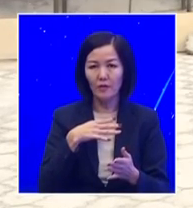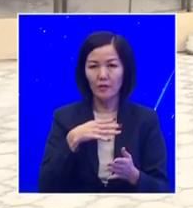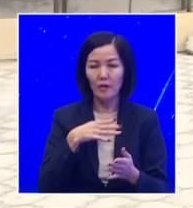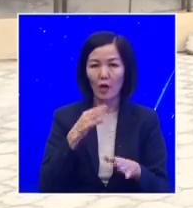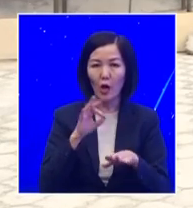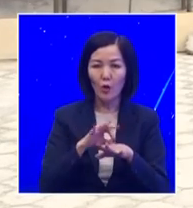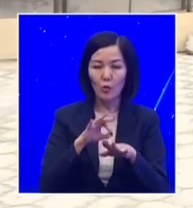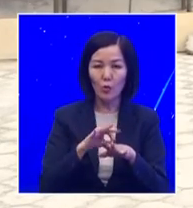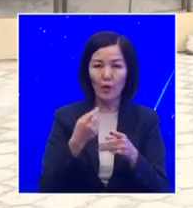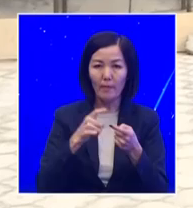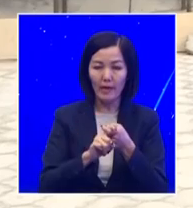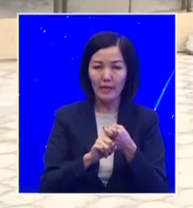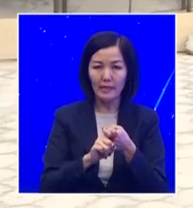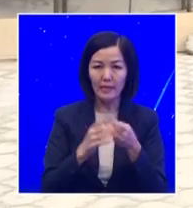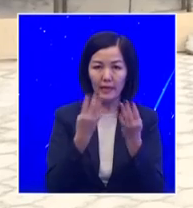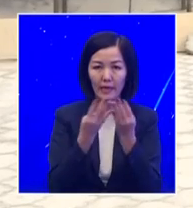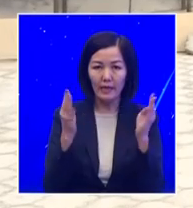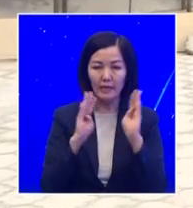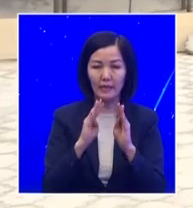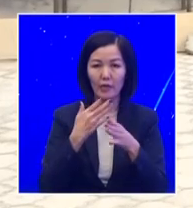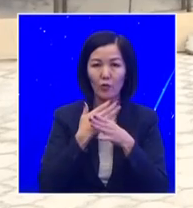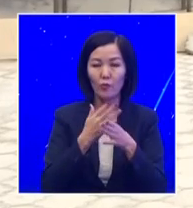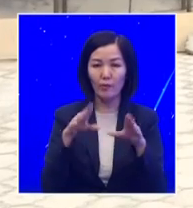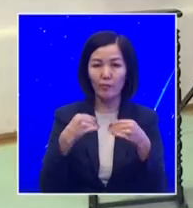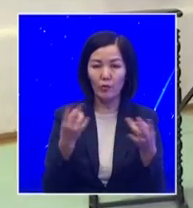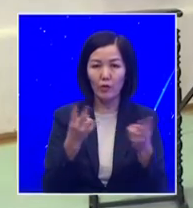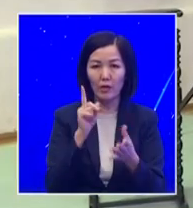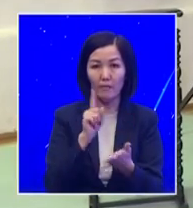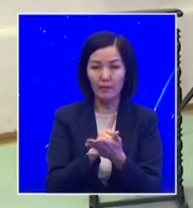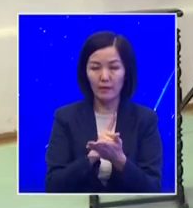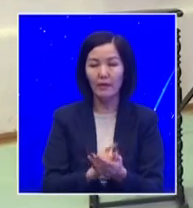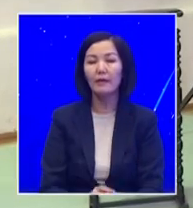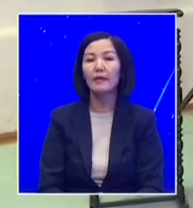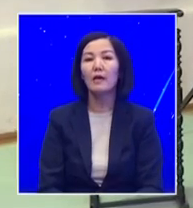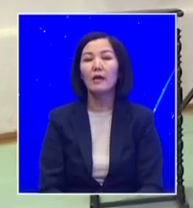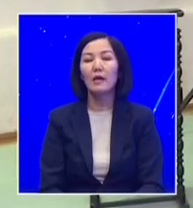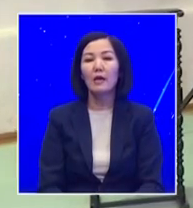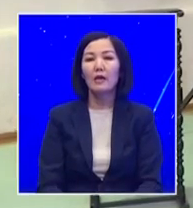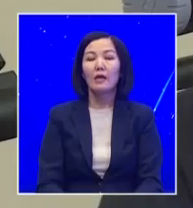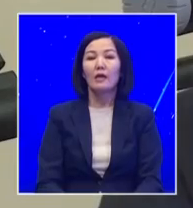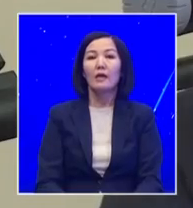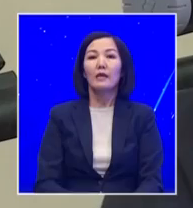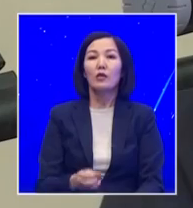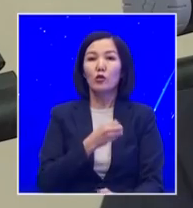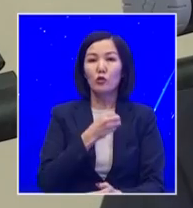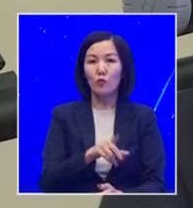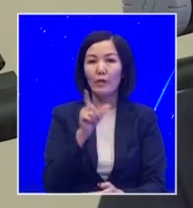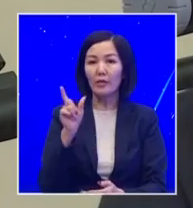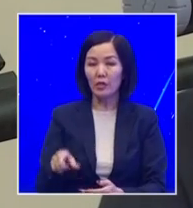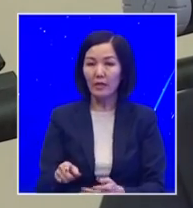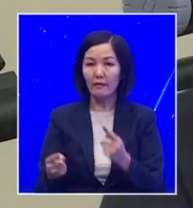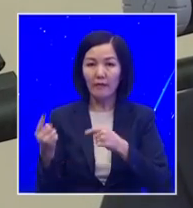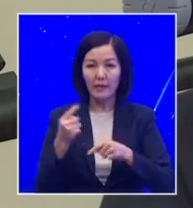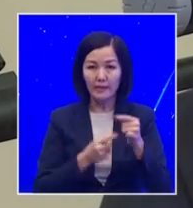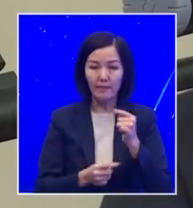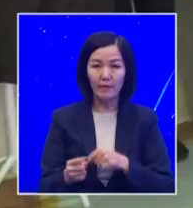індетке байланысты мына кішкене көмегімді берейін дедім, мен де сыртта қалмай. Ауылдастары Сырым Жомартұлын атына сай Атымтай жомарт адам